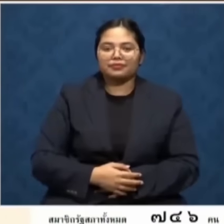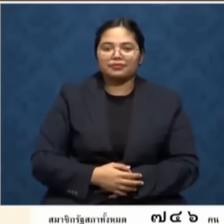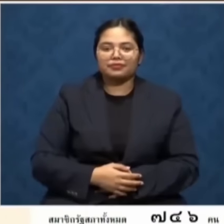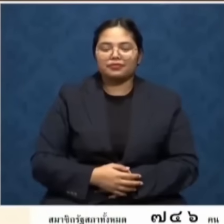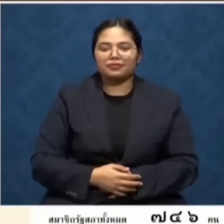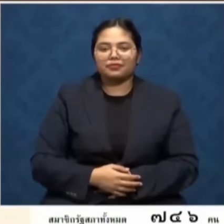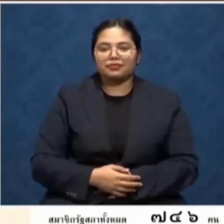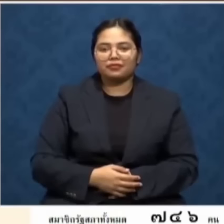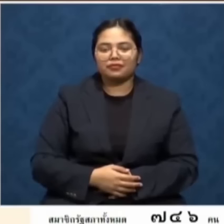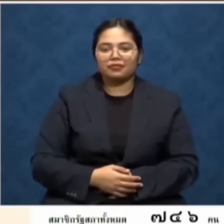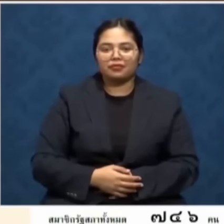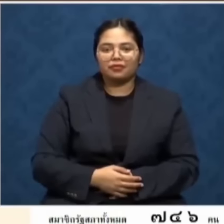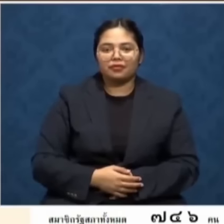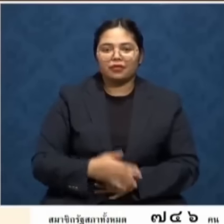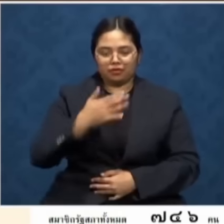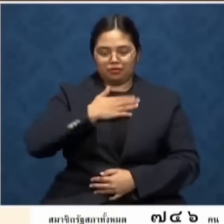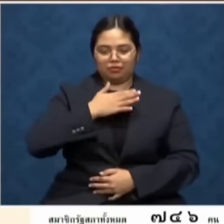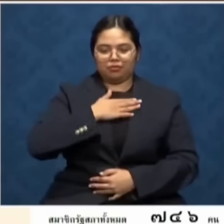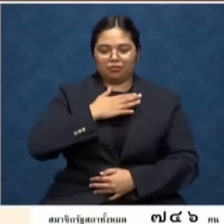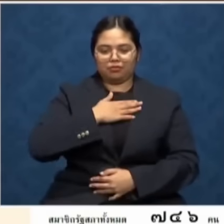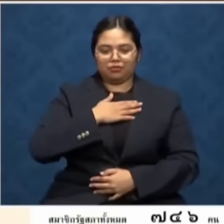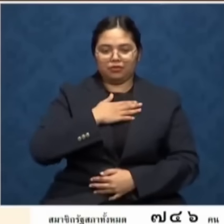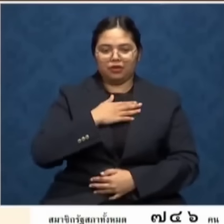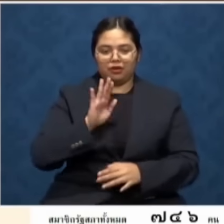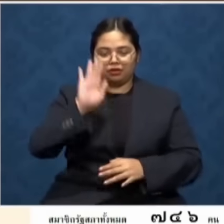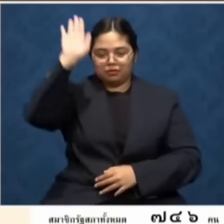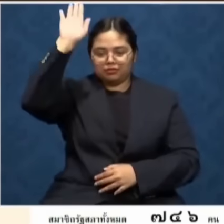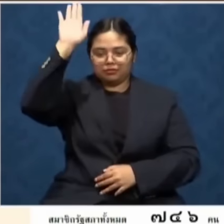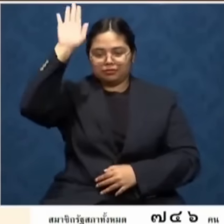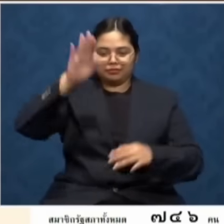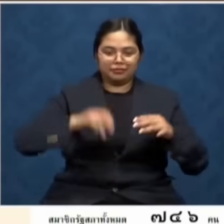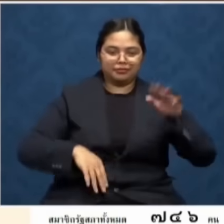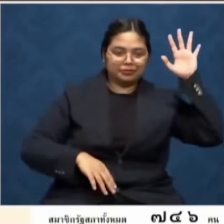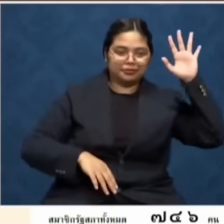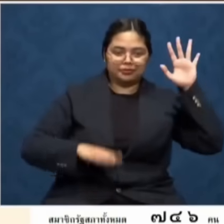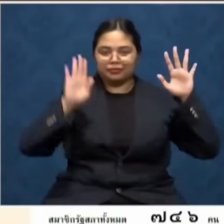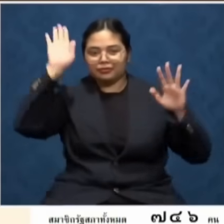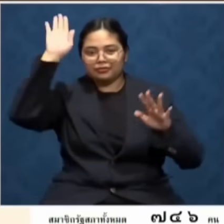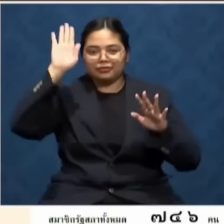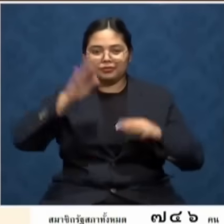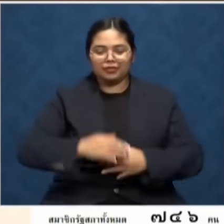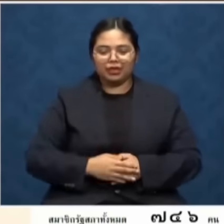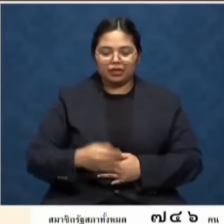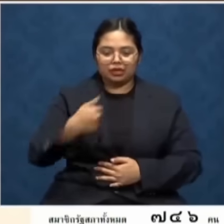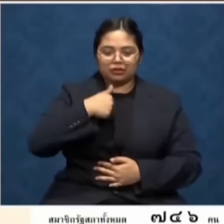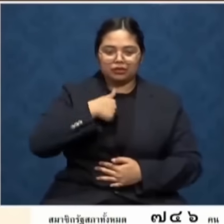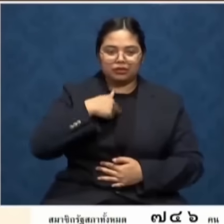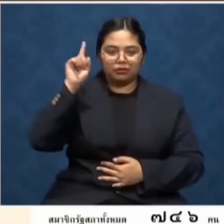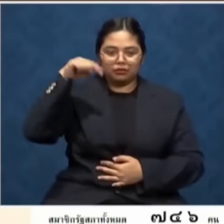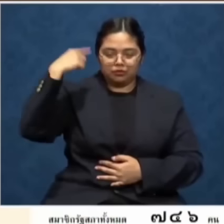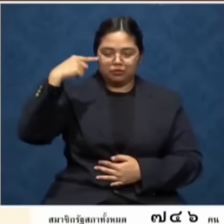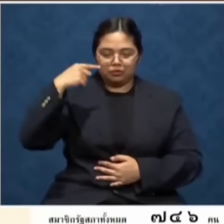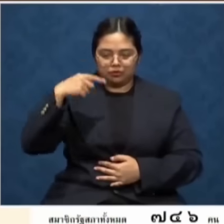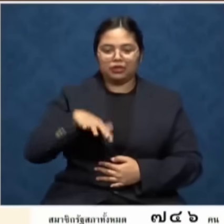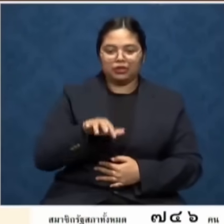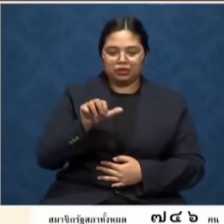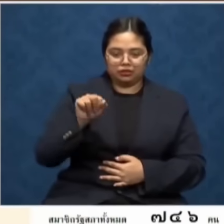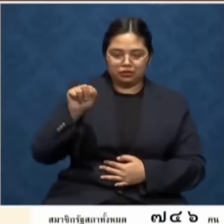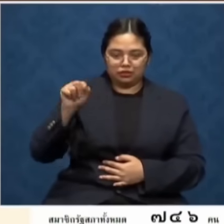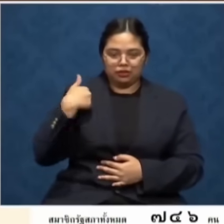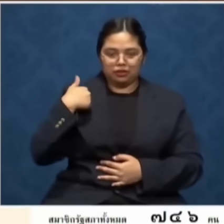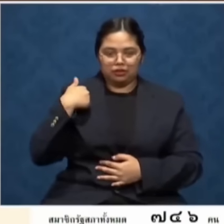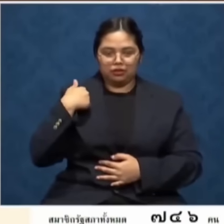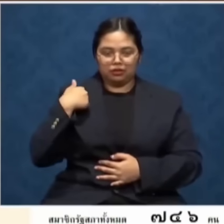ถอนแล้วนะครับเพราะว่าผมเองก ็ท่านประธานคะ ครับ ดิฉันสรัสนันค่ะในฐานะสมาชิกรัฐสภาดิฉันขอประท้วงท่